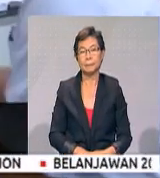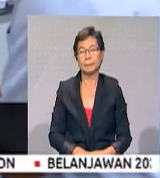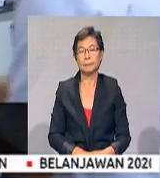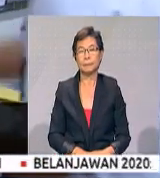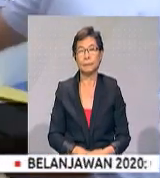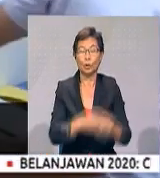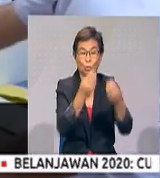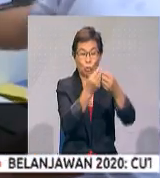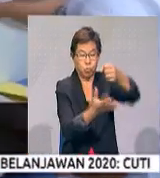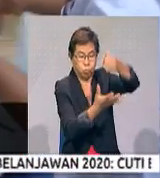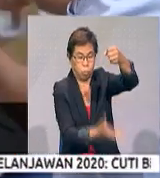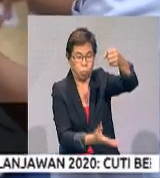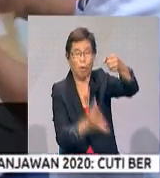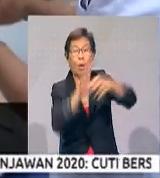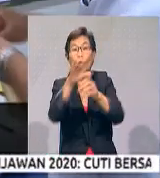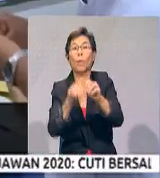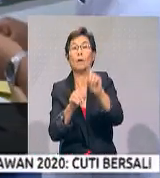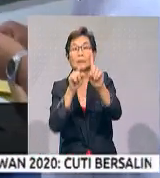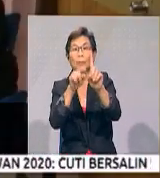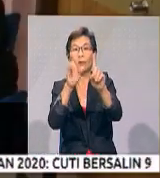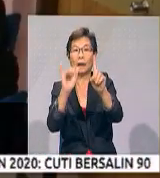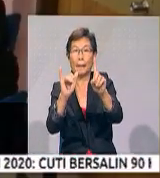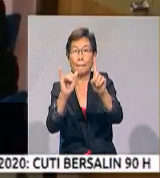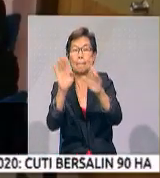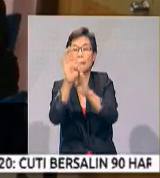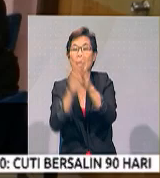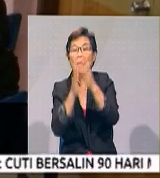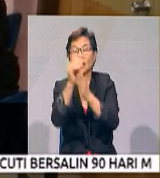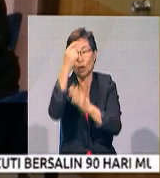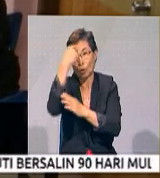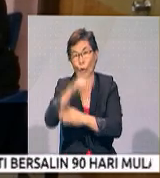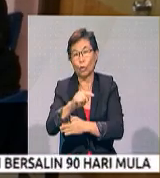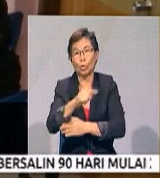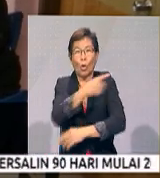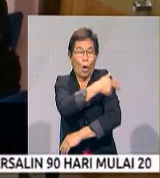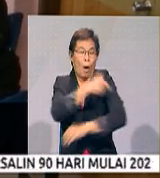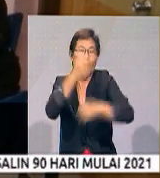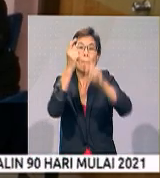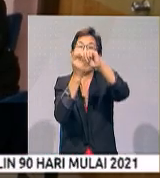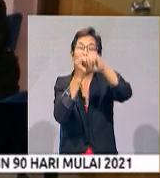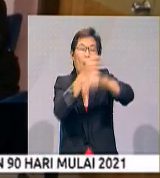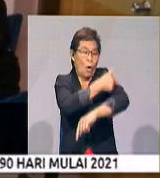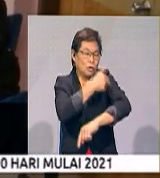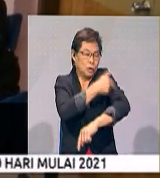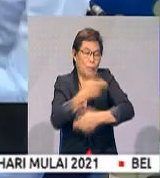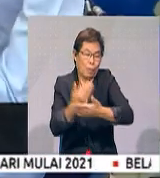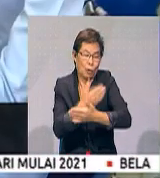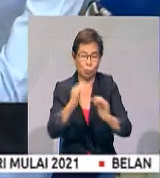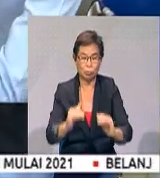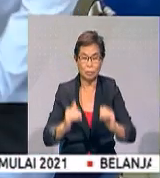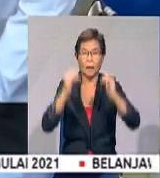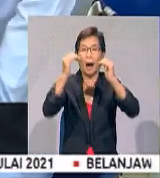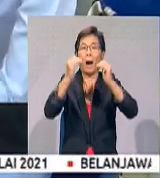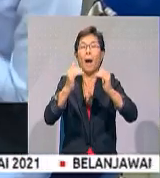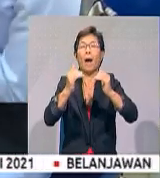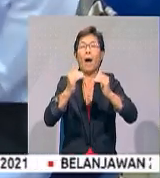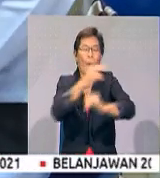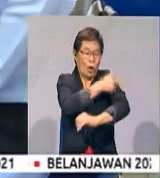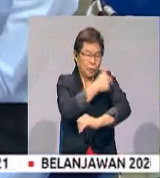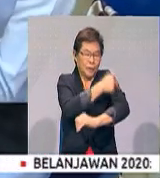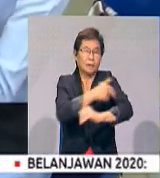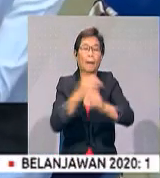Jumlah itu juga merangkumi RM1.6 bilion untuk bina hospital baru dan naik taraw serta memperbesar hospital.